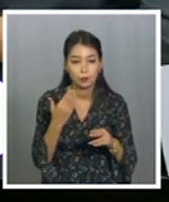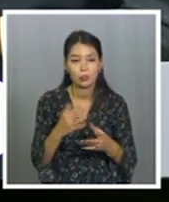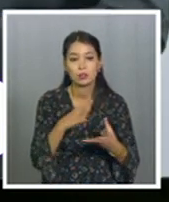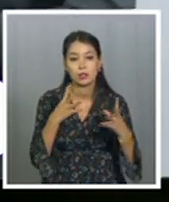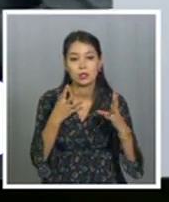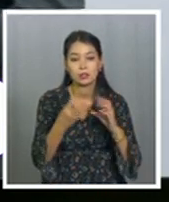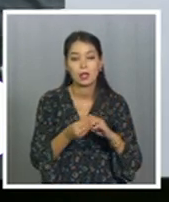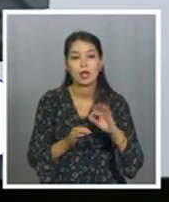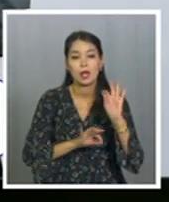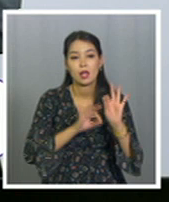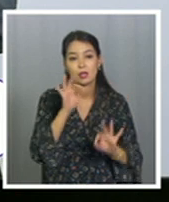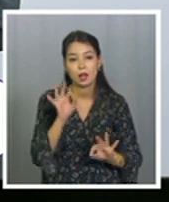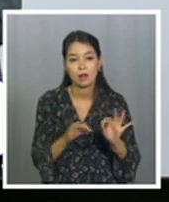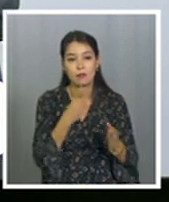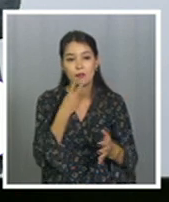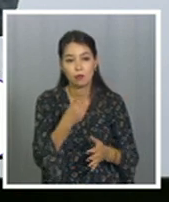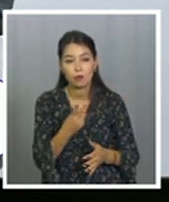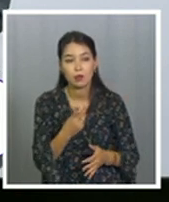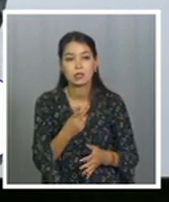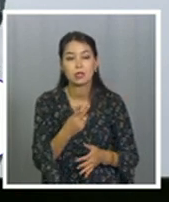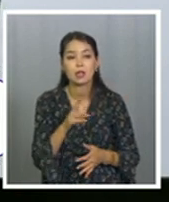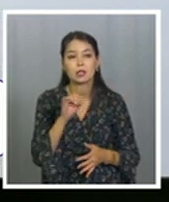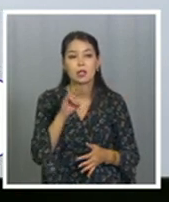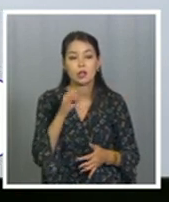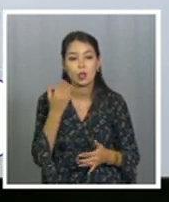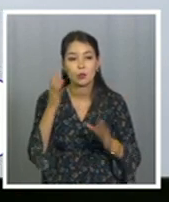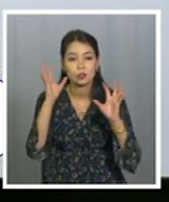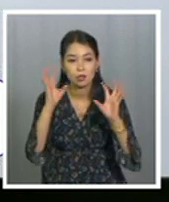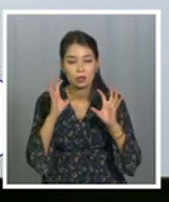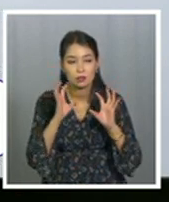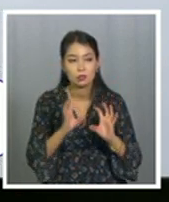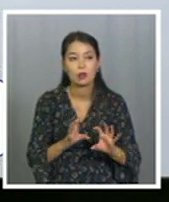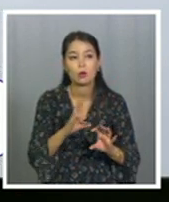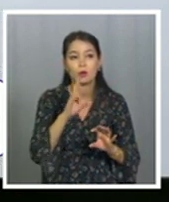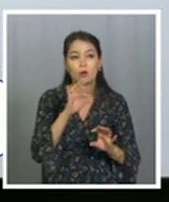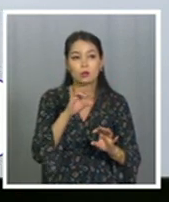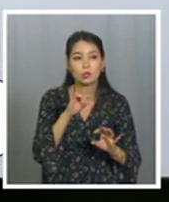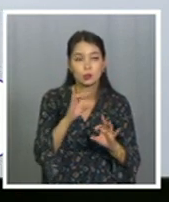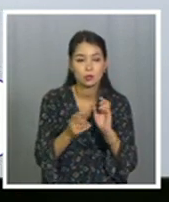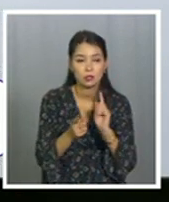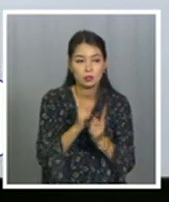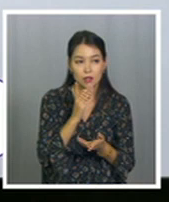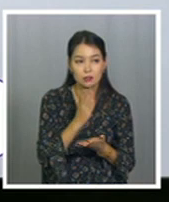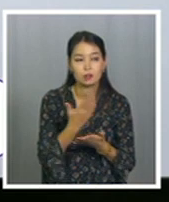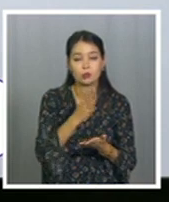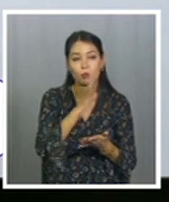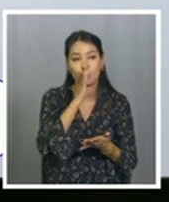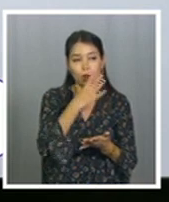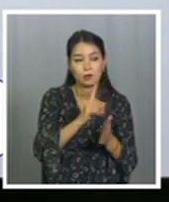көрейік. Міне кернеудің өзгеру заңдылығы косинуспен өзгеріп тұр. Сондықтан да уақыттың бастапқы мәнінде